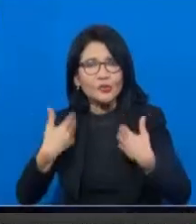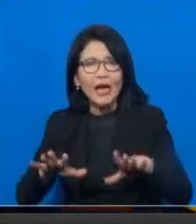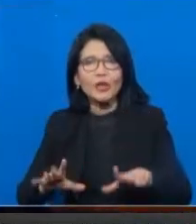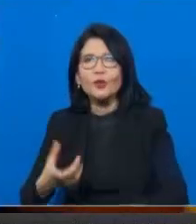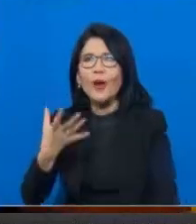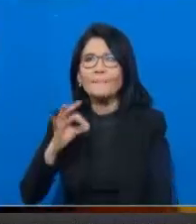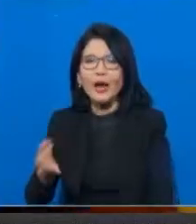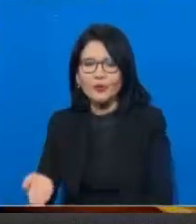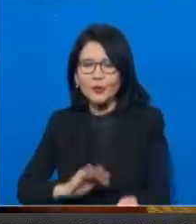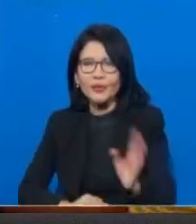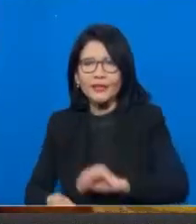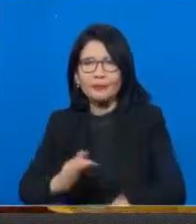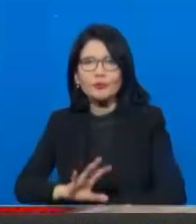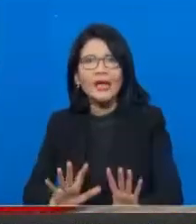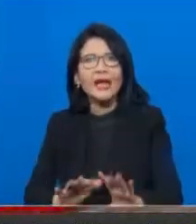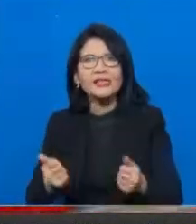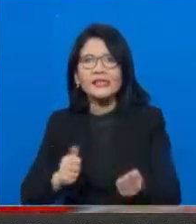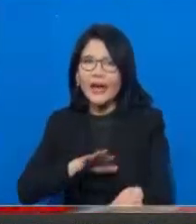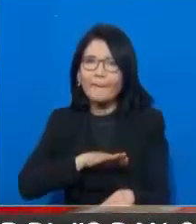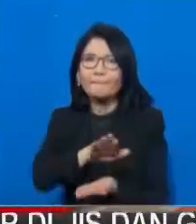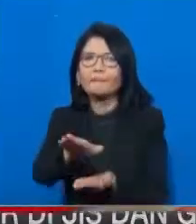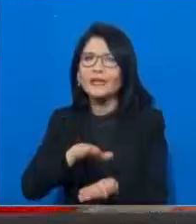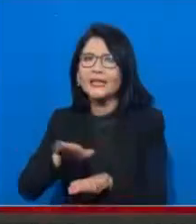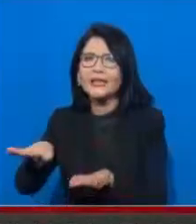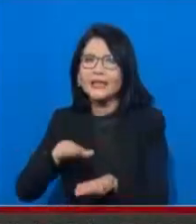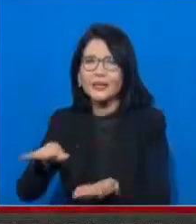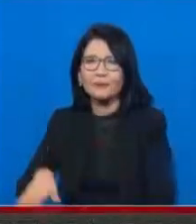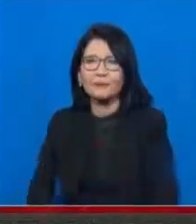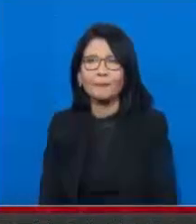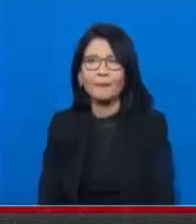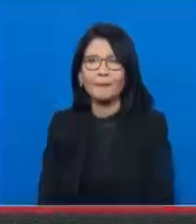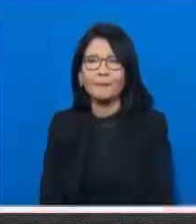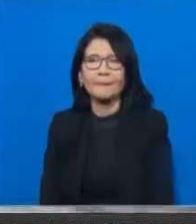misoa dibungkus dan siap untuk dikirim ke seantero negeri.